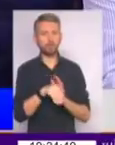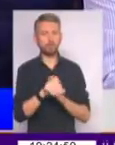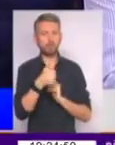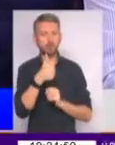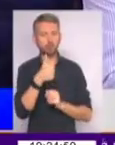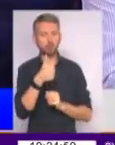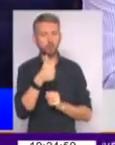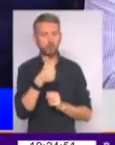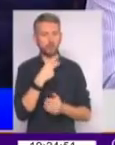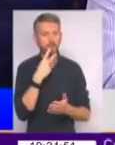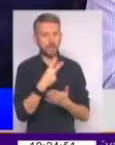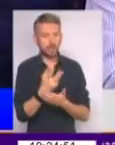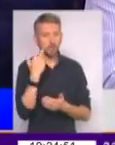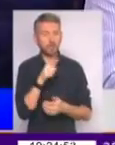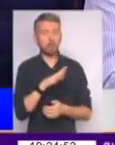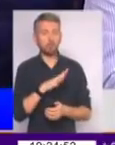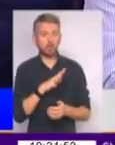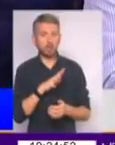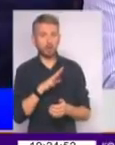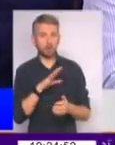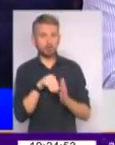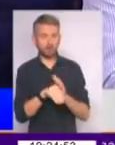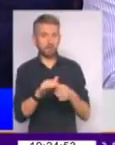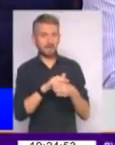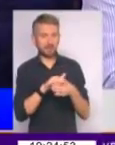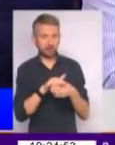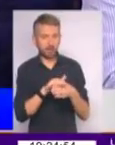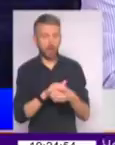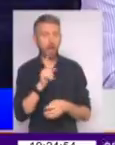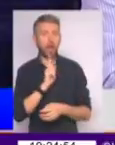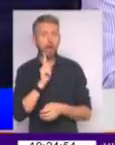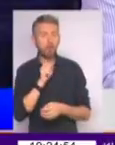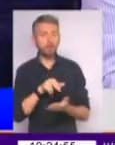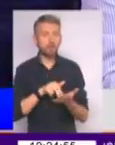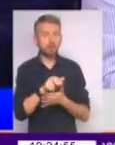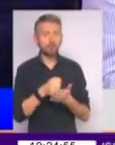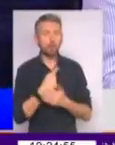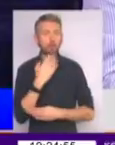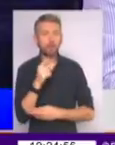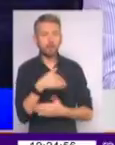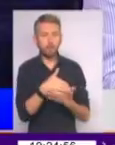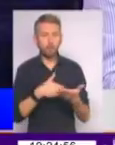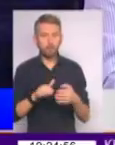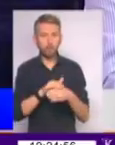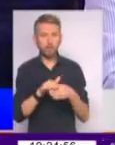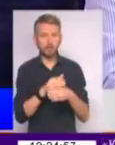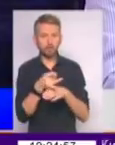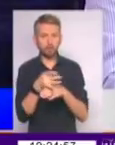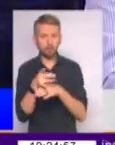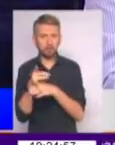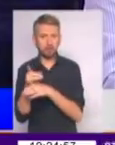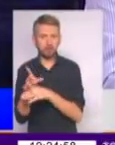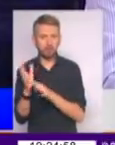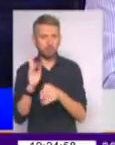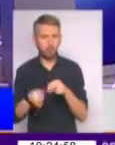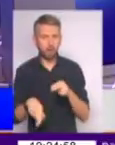би мовити, вигляді, коли там були вкладені прізвища. Але поки він дійшов до голосування, там половина прізвищ пропало.